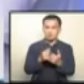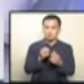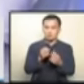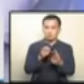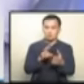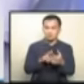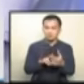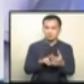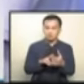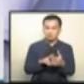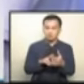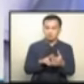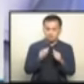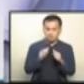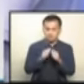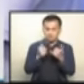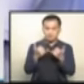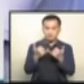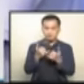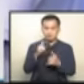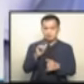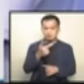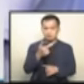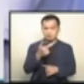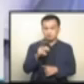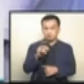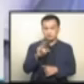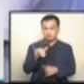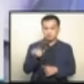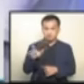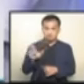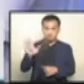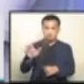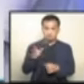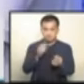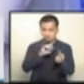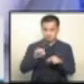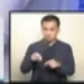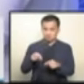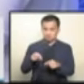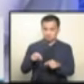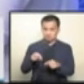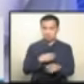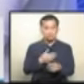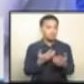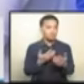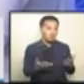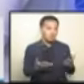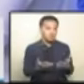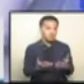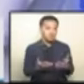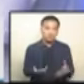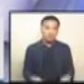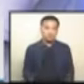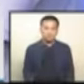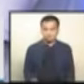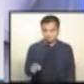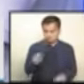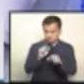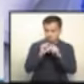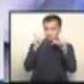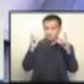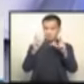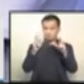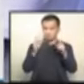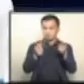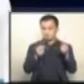yung agency na kung saan under ka na may darating mga pulis? Wala po. Wala talaga? Wala po. So nagulat ka na doon dumating